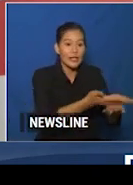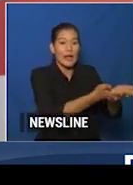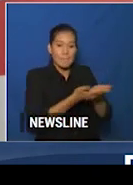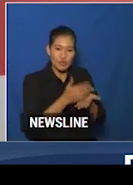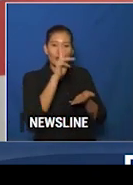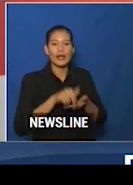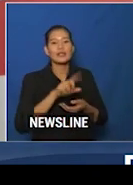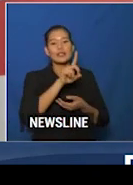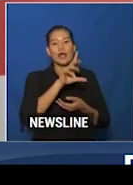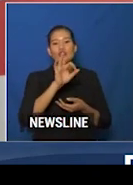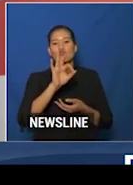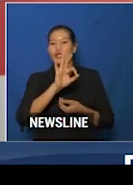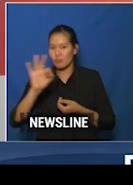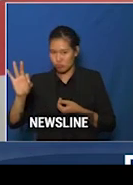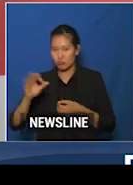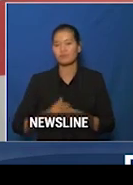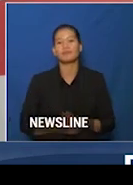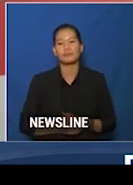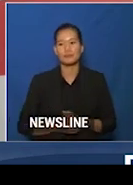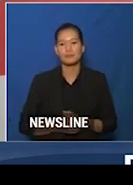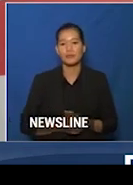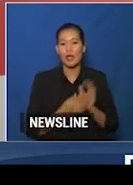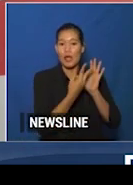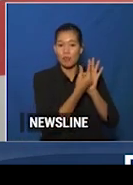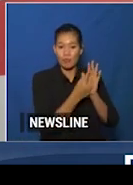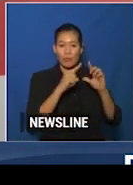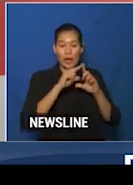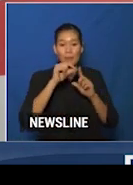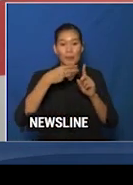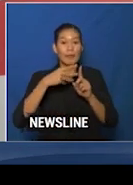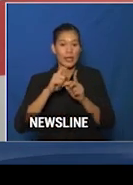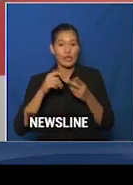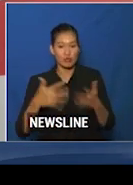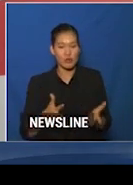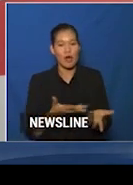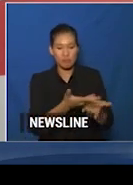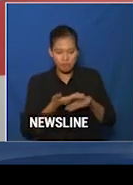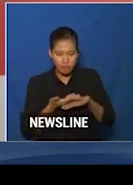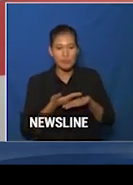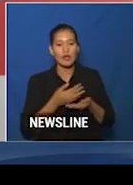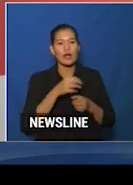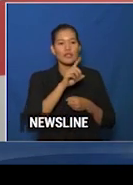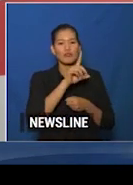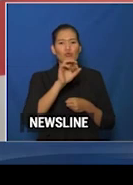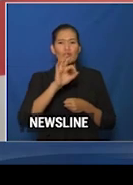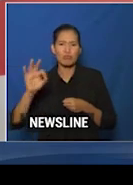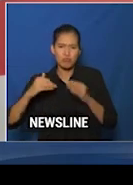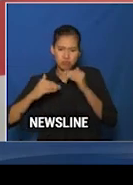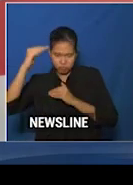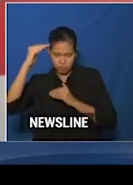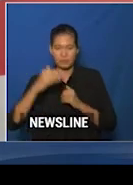hari berikutnya kemudian APD juga sudah kita dapatkan sekitar 10.000 lebih